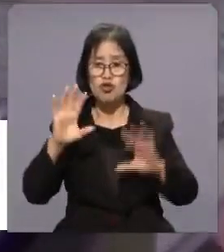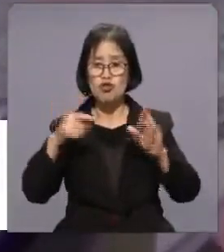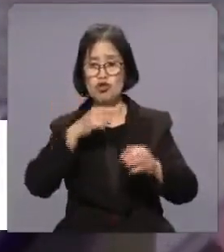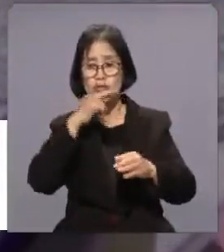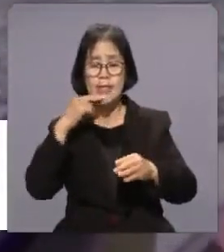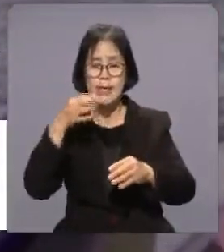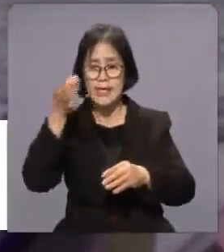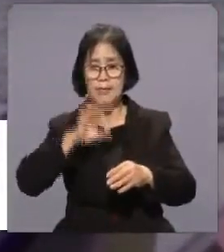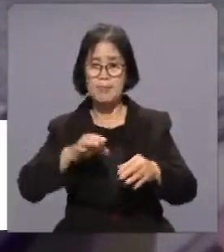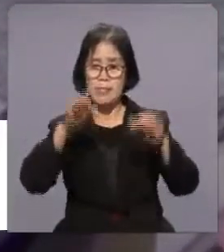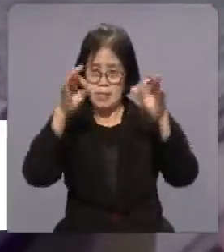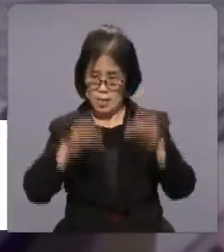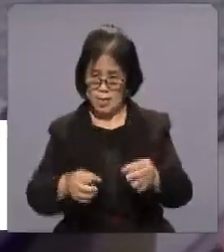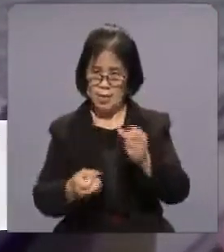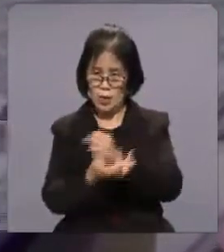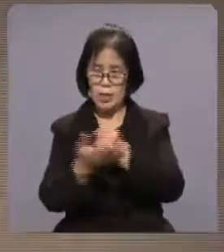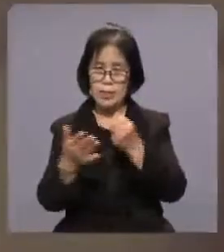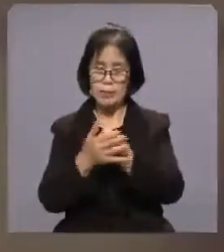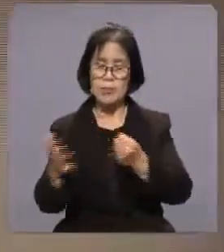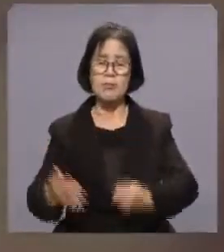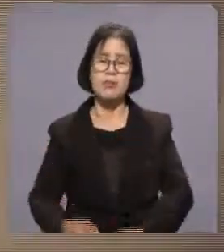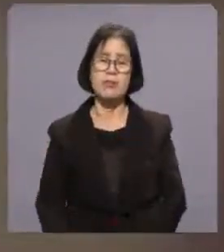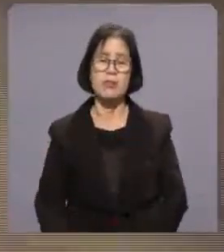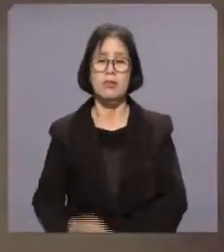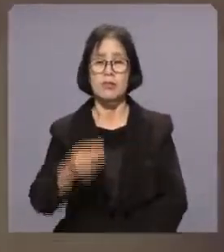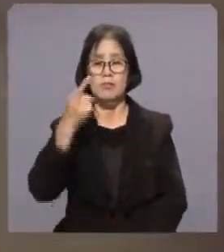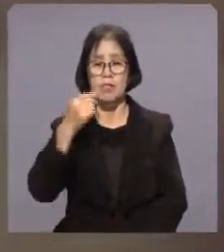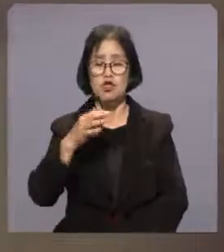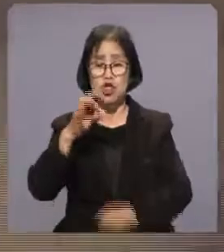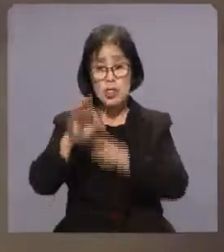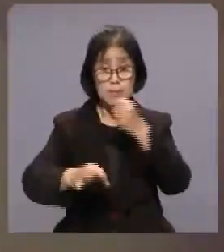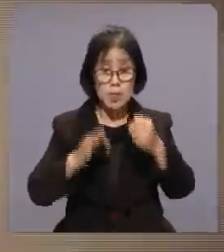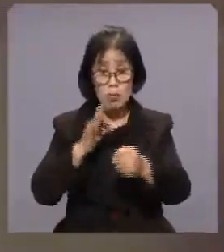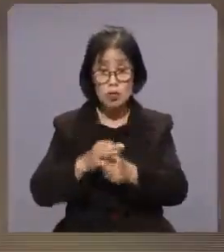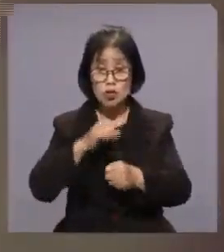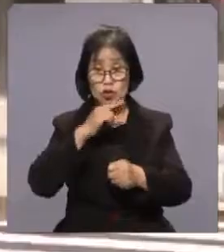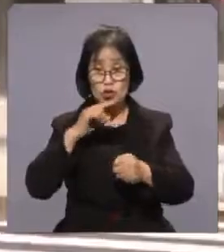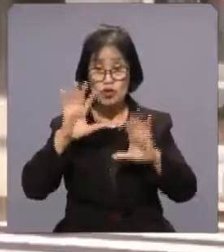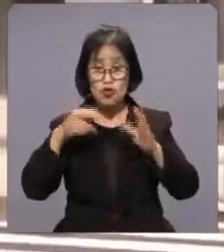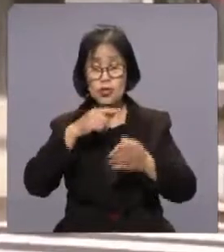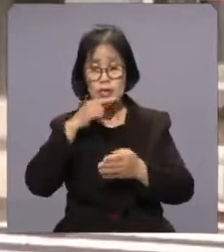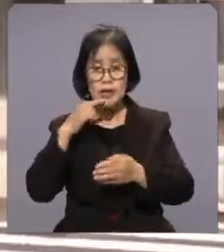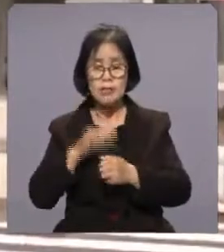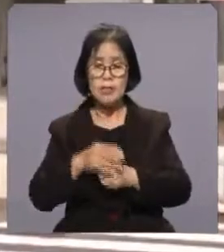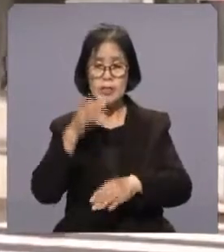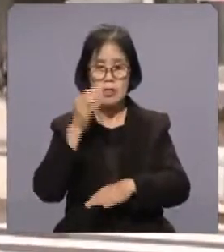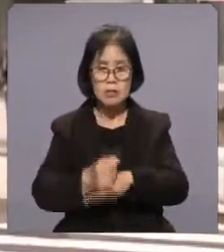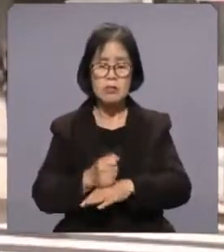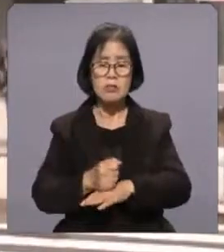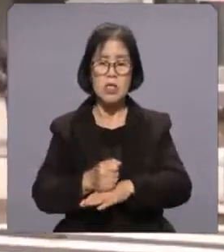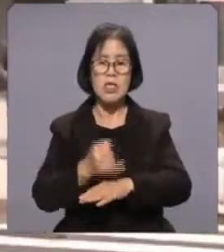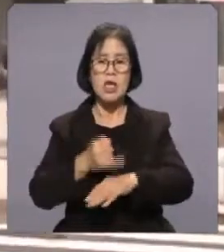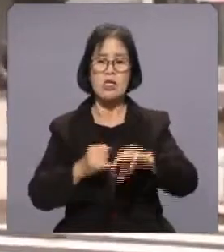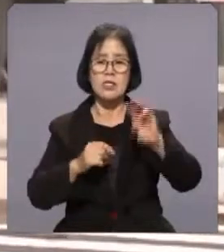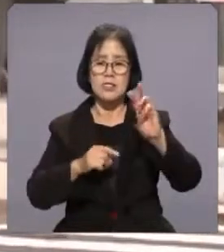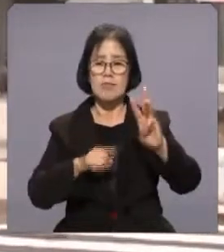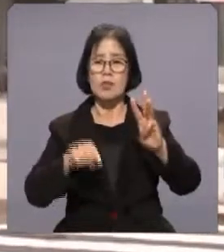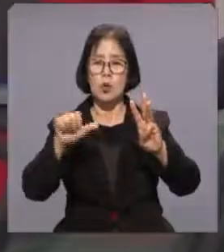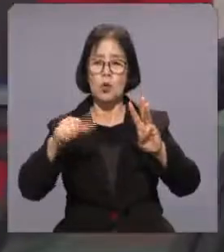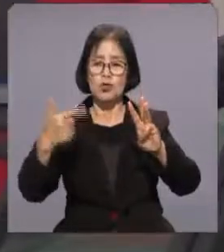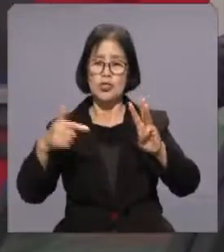국채금리 하락세가 영향을 미쳤습니다 미국 10년물 국제금리는 장중 최저 3.56%까지 하락했습니다